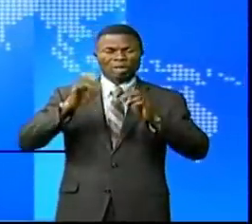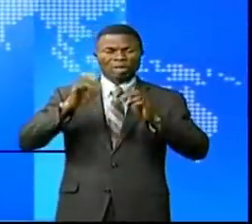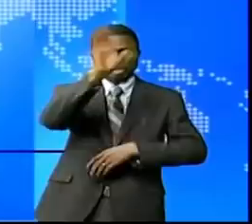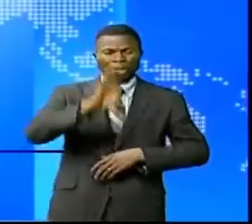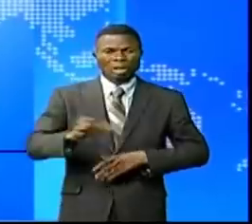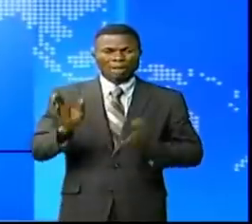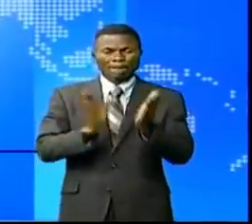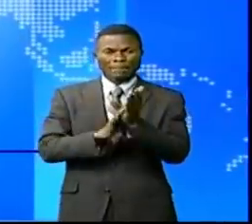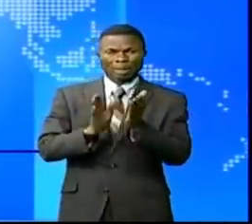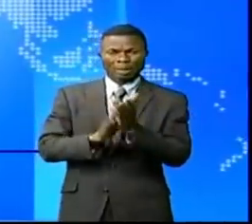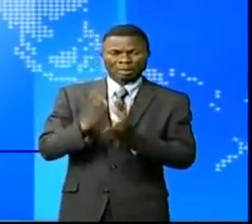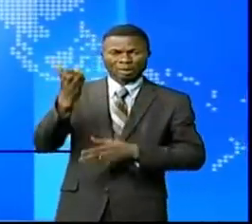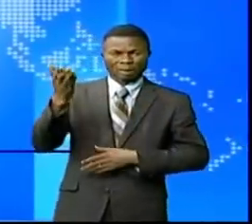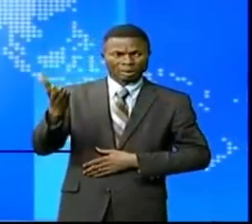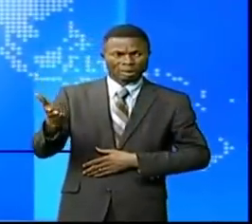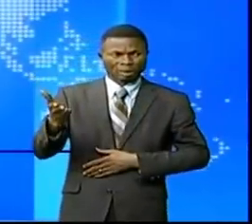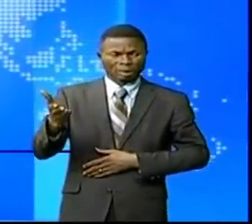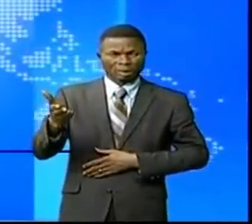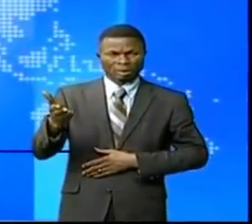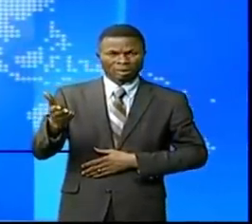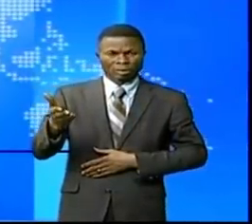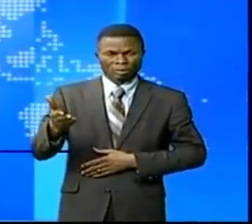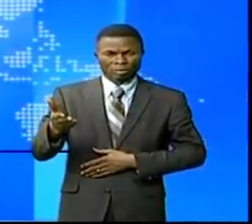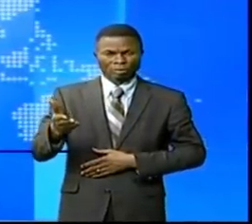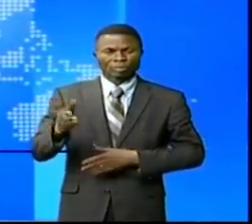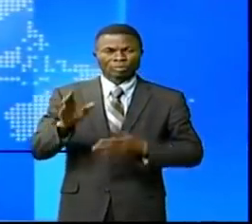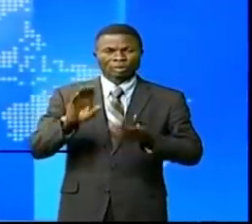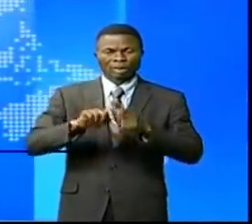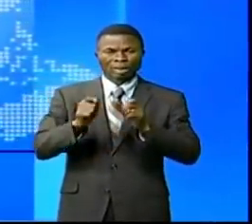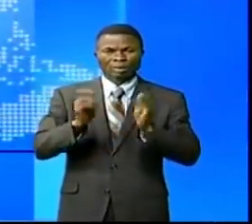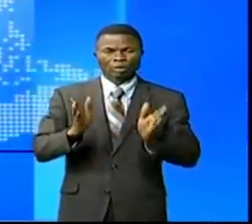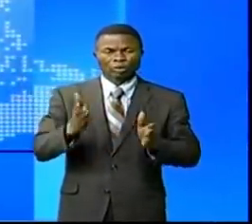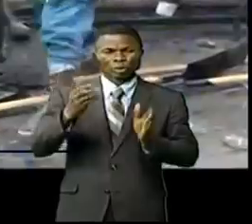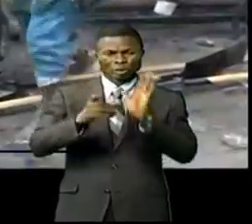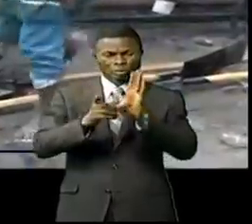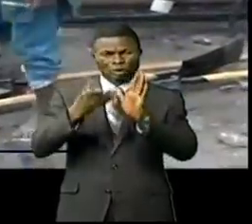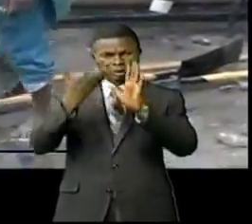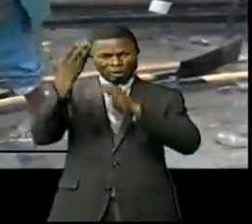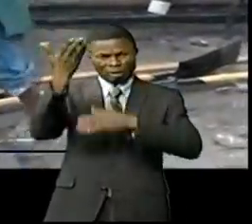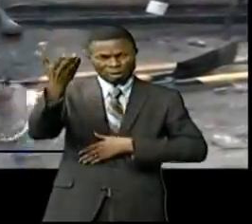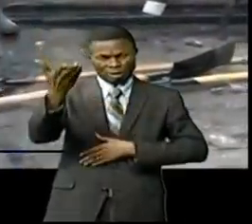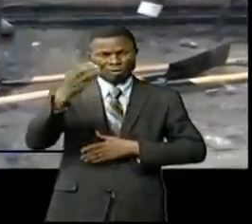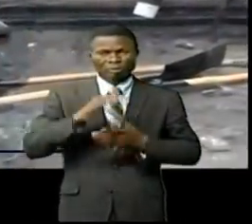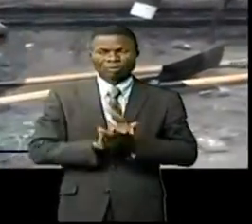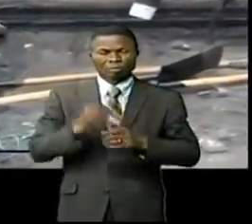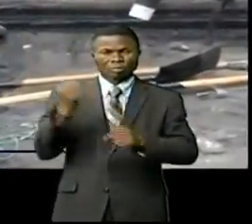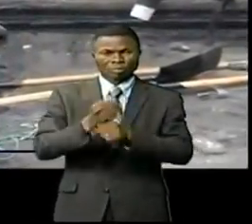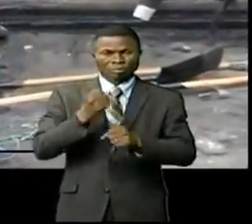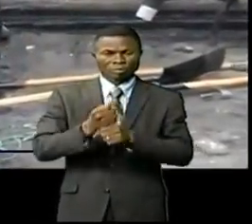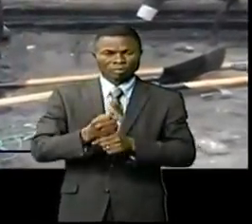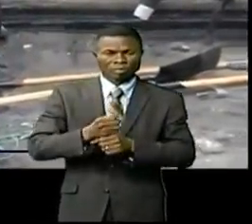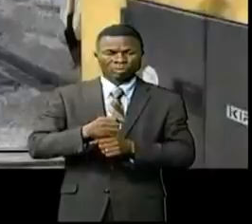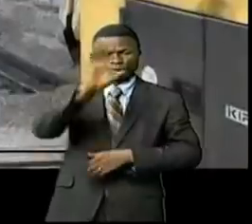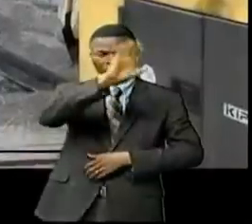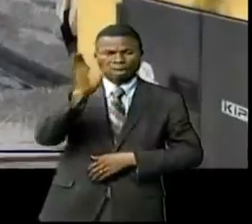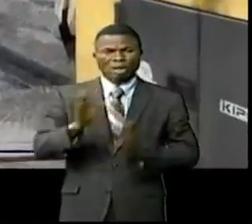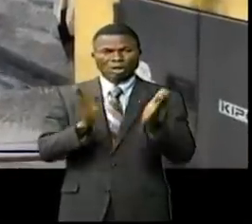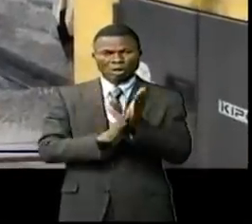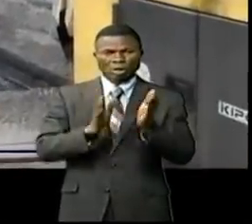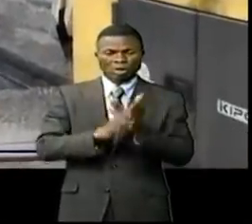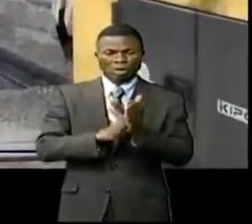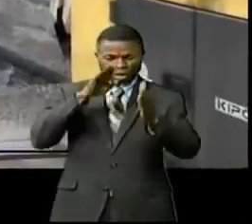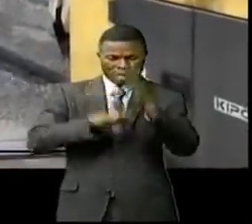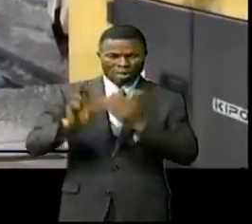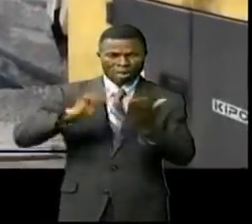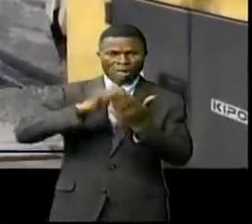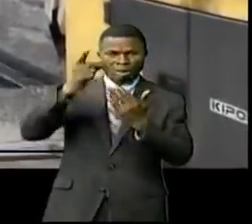commune de Bandalungwa, Bailon Thierry Gaïbéné. Ces travaux dans la commune de Bandalungwa qui s'inscrivent